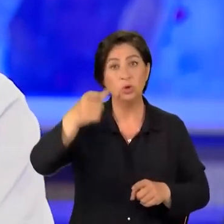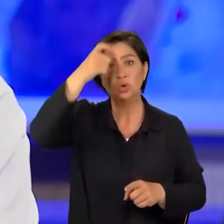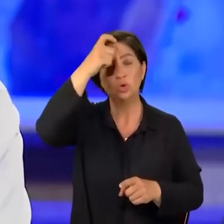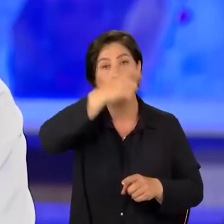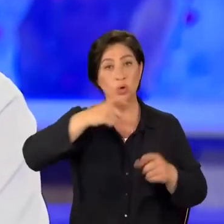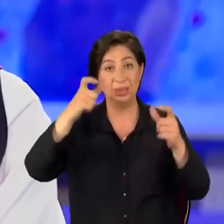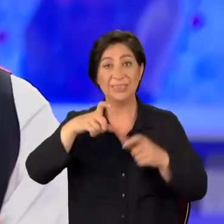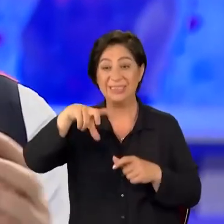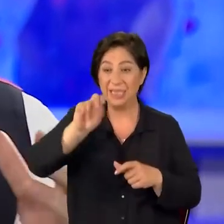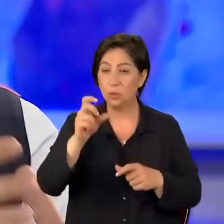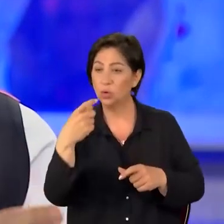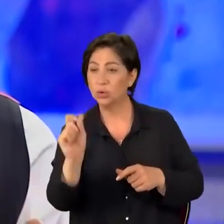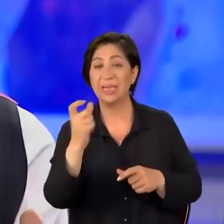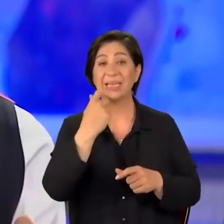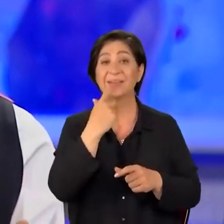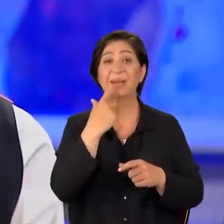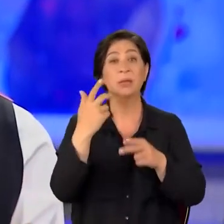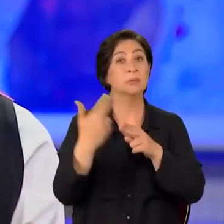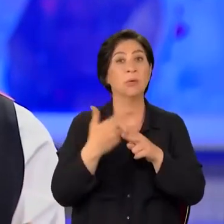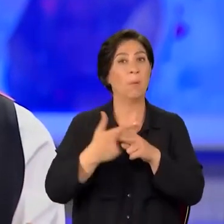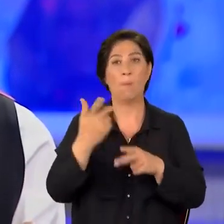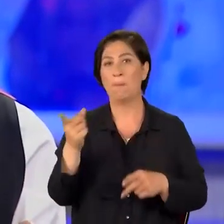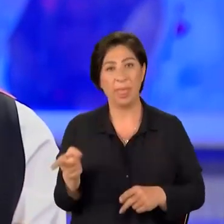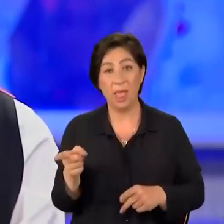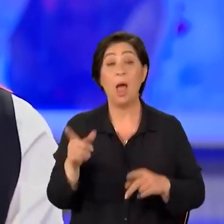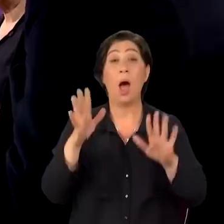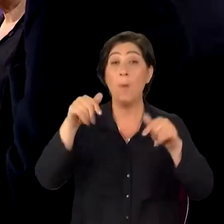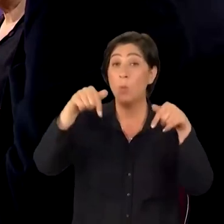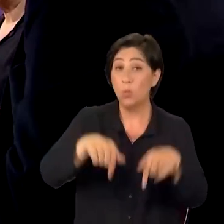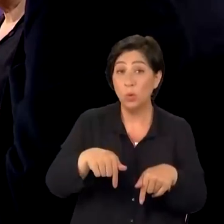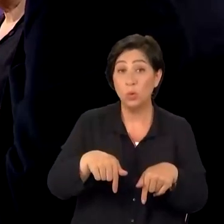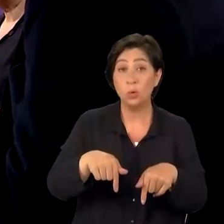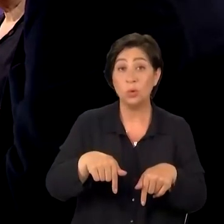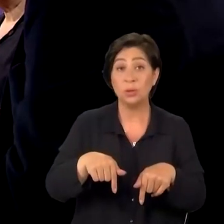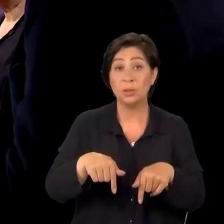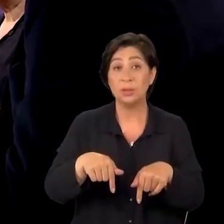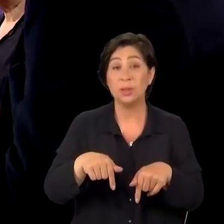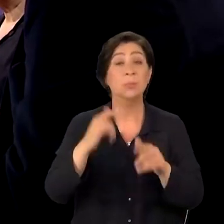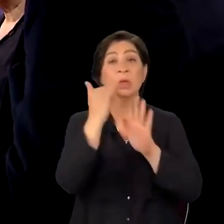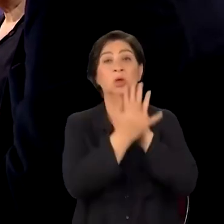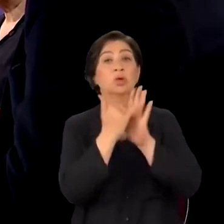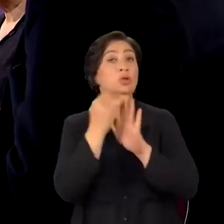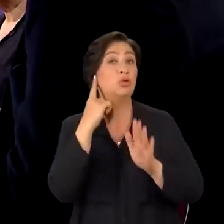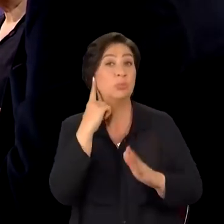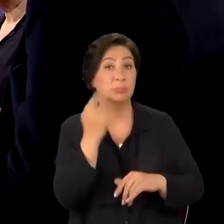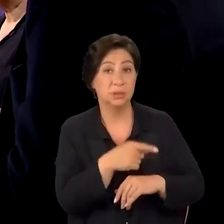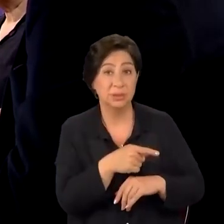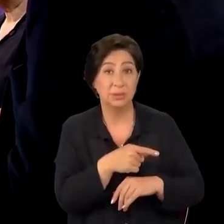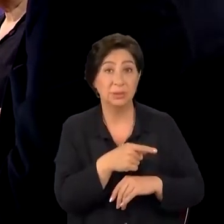siyasetçi, Türkiye'nin 80'li 90'lı yıllarına ait bir siyasetçi. Ama bugün bir